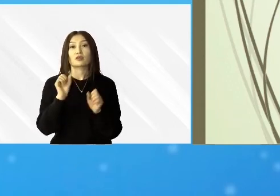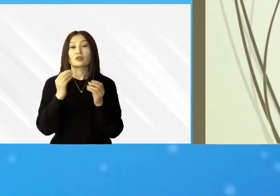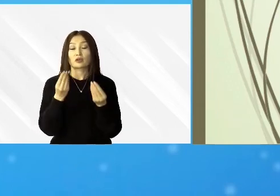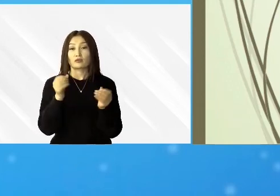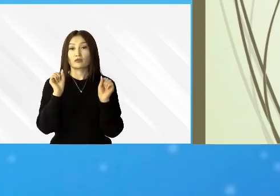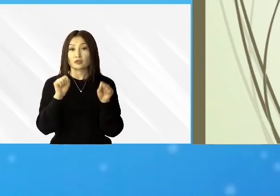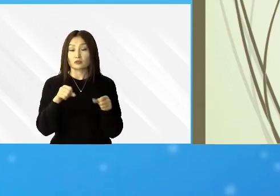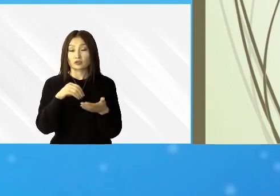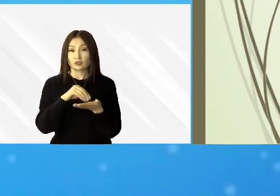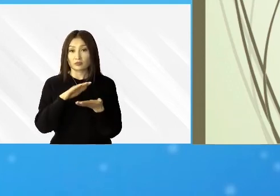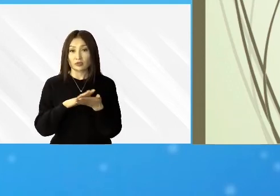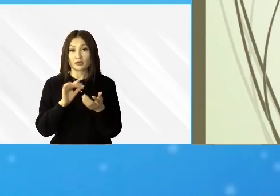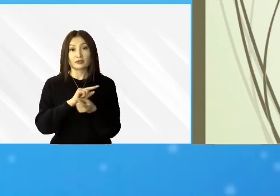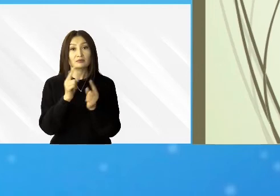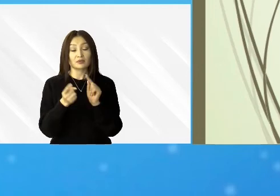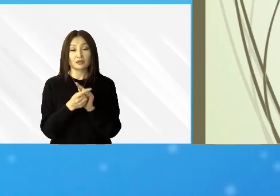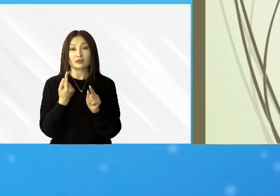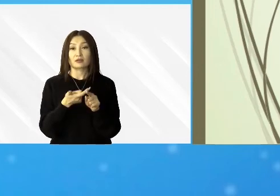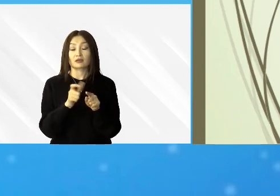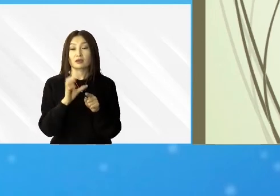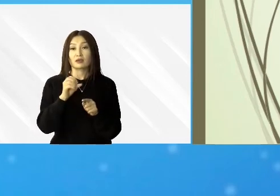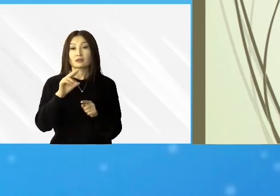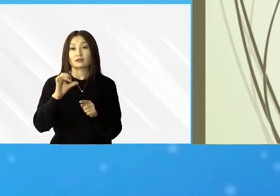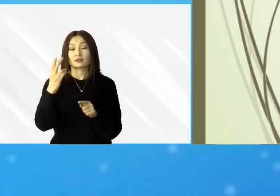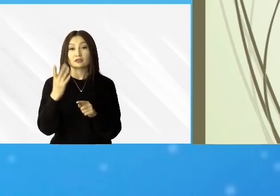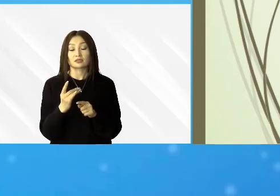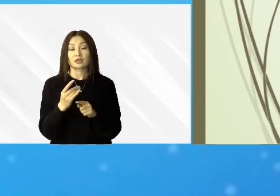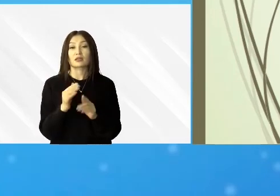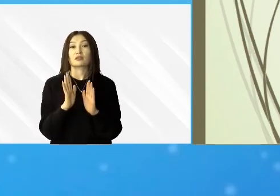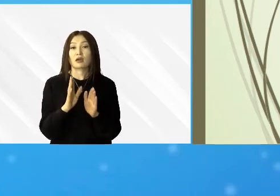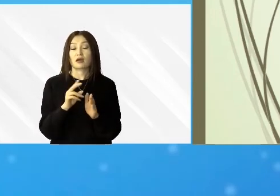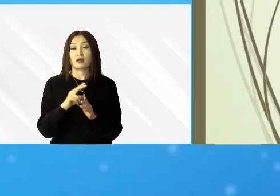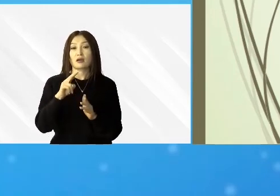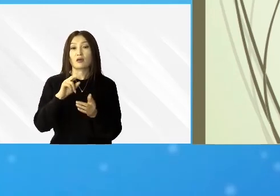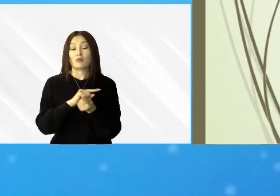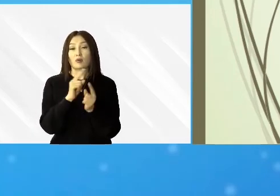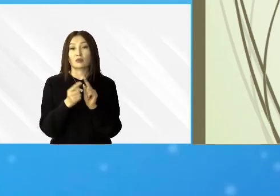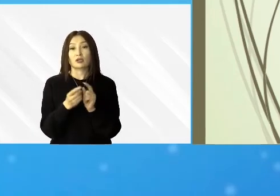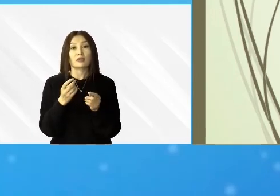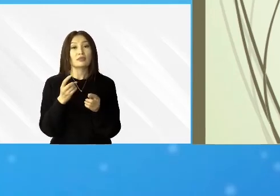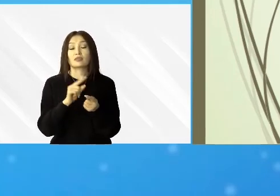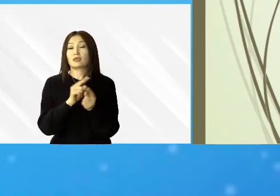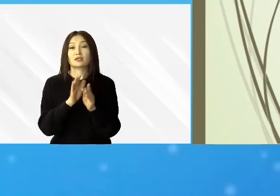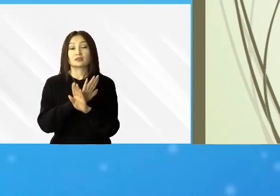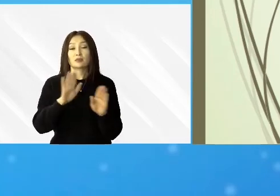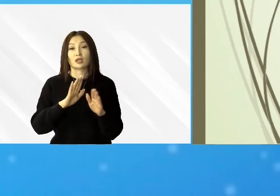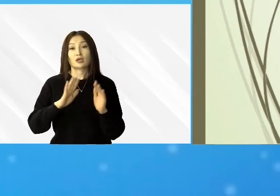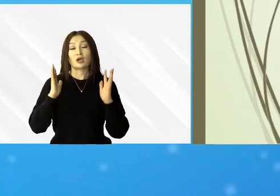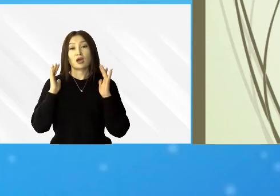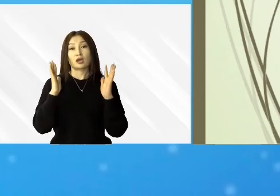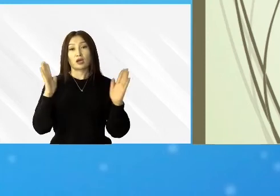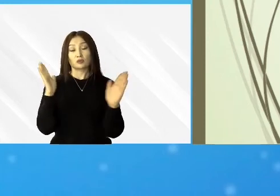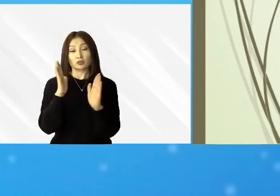возможность определить и изменение этой единицы. Так, в популяции при неизменных условиях окружающей